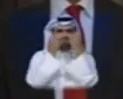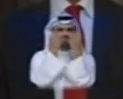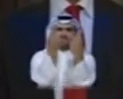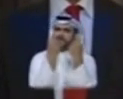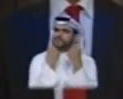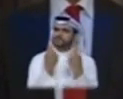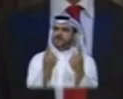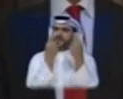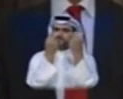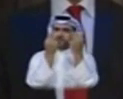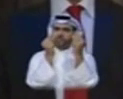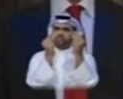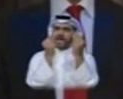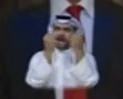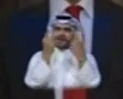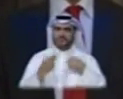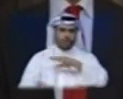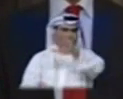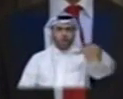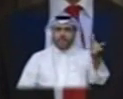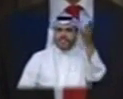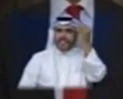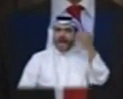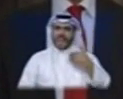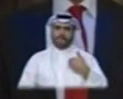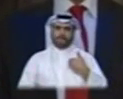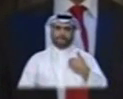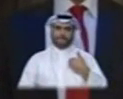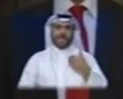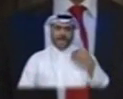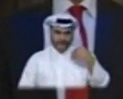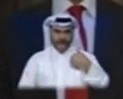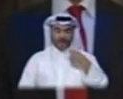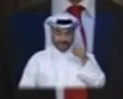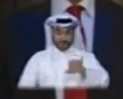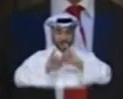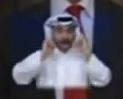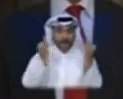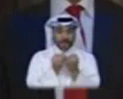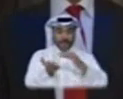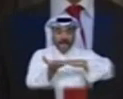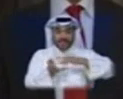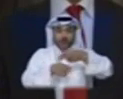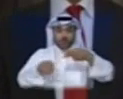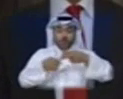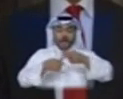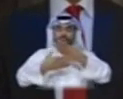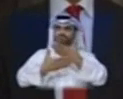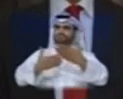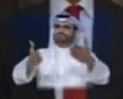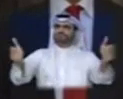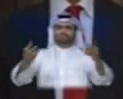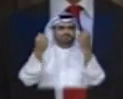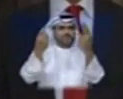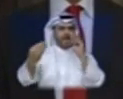الإعلامية رائدة والجميع يتعلم منها. أنا بظن هذه الملتقيات بهذا البلد الكبير والشامخ